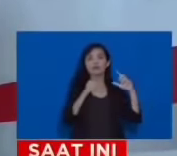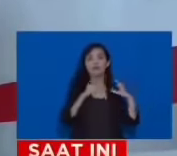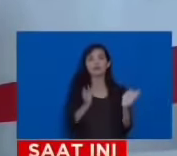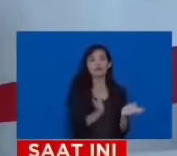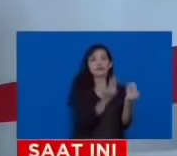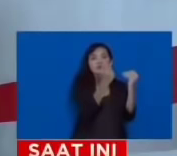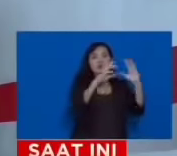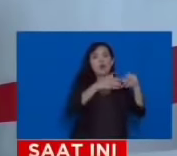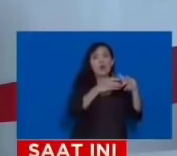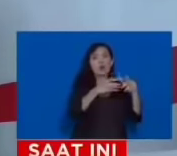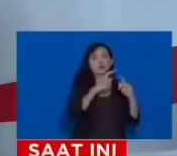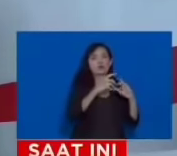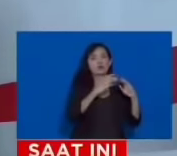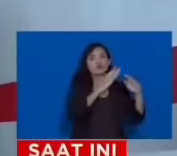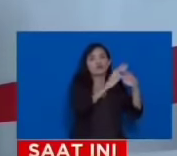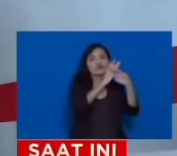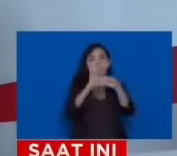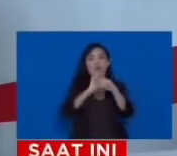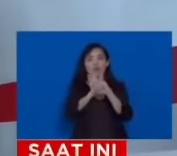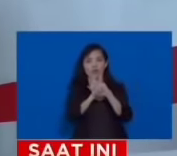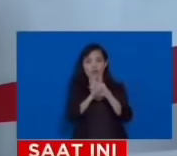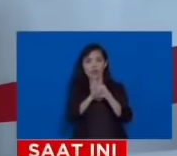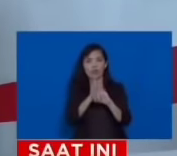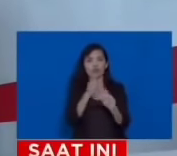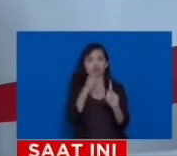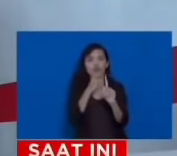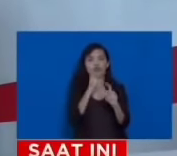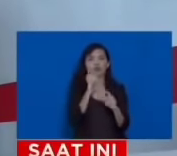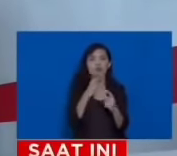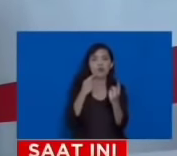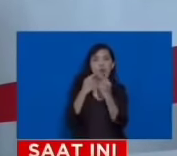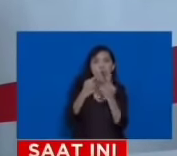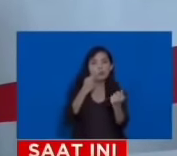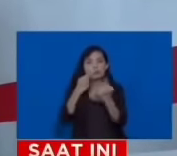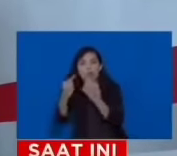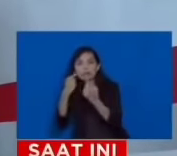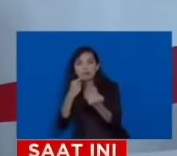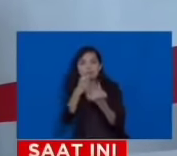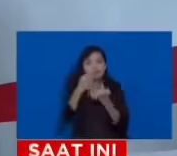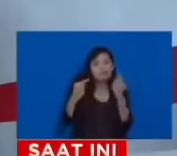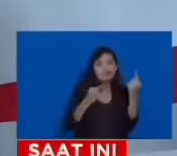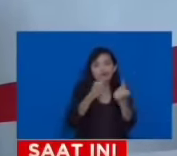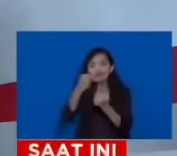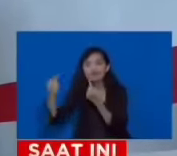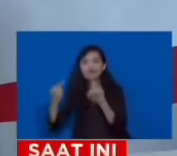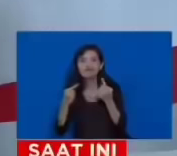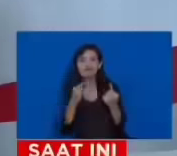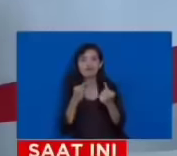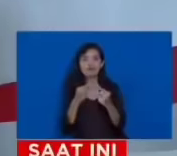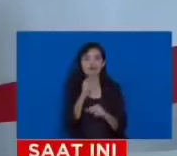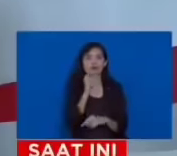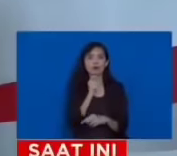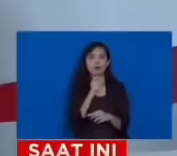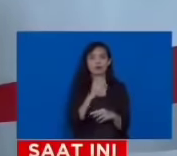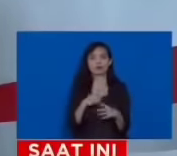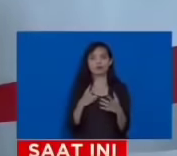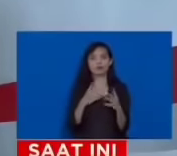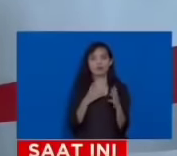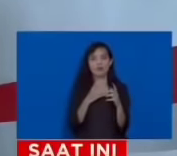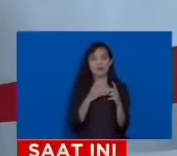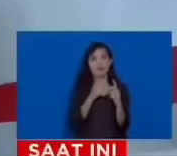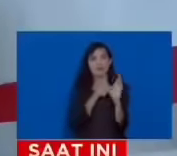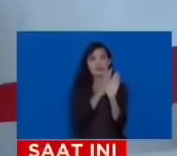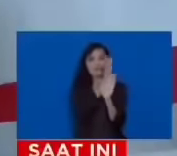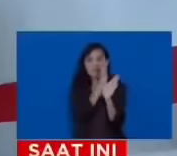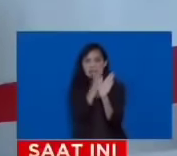merupakan sarana untuk berkoordinasi secara komprehensif bagi semua sektor di